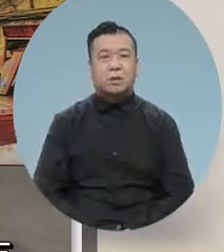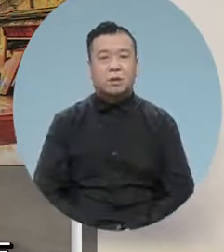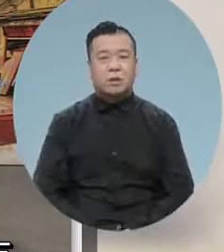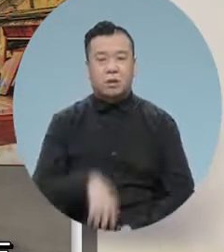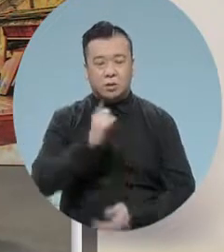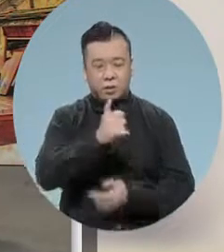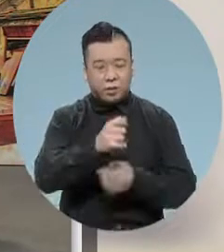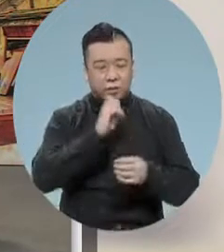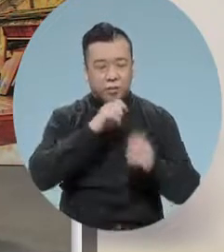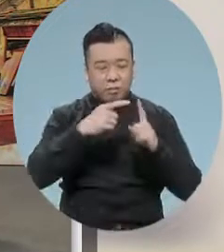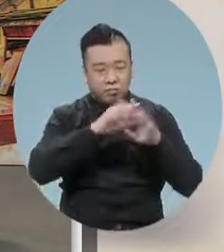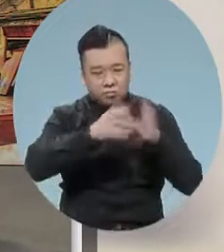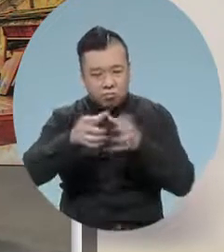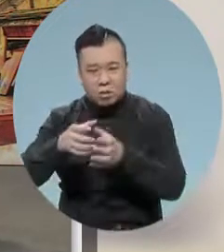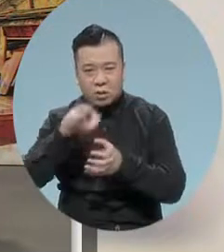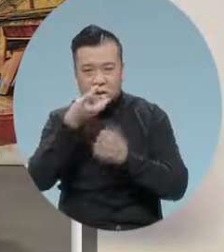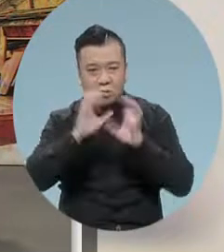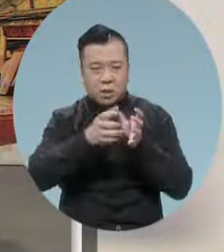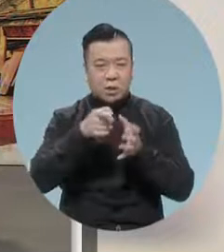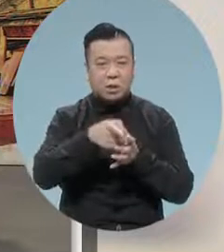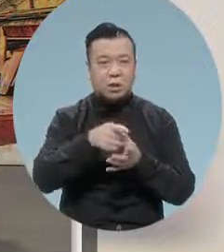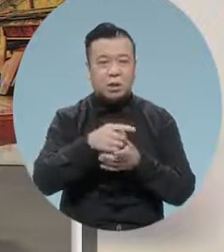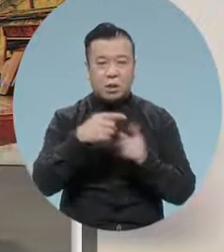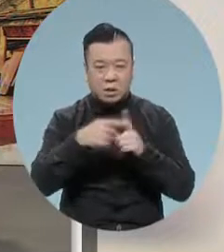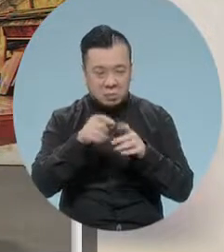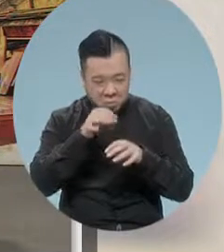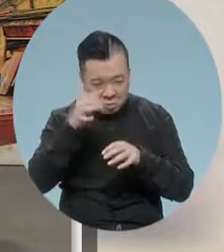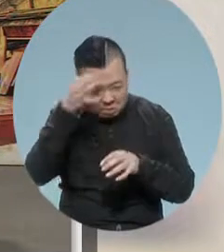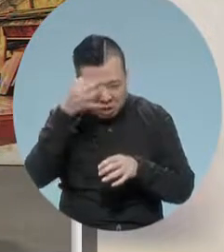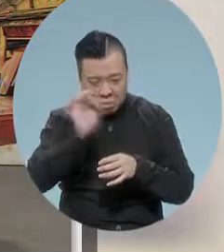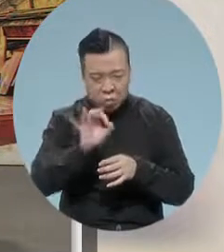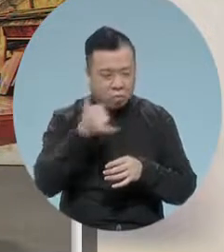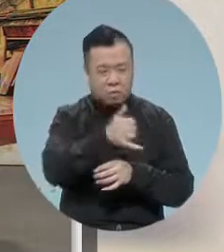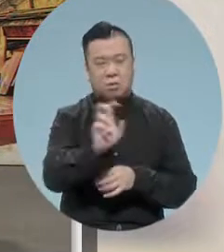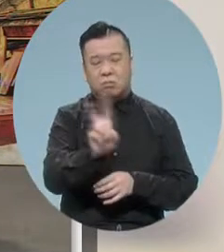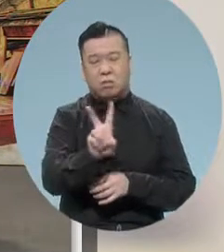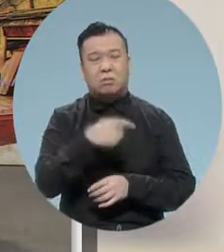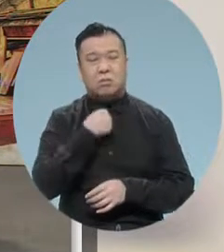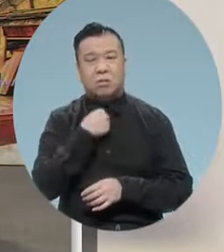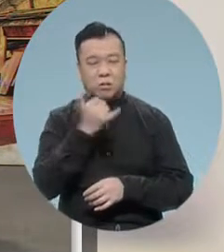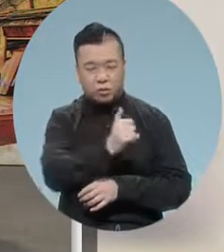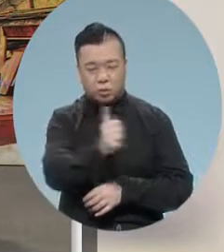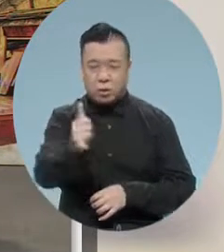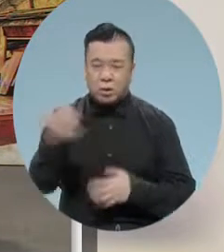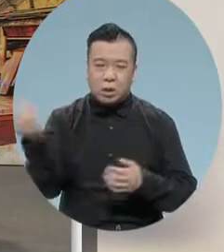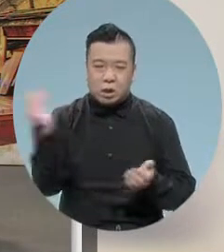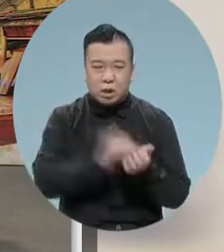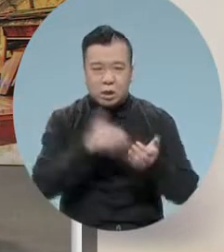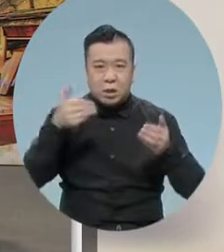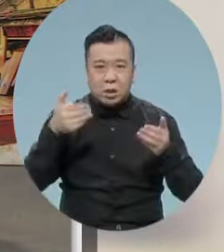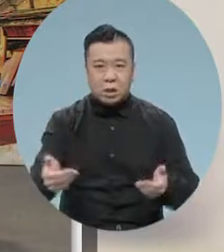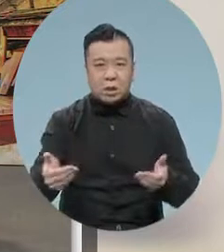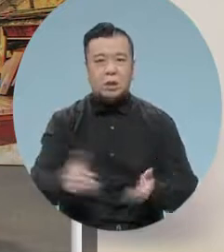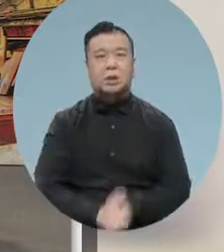到回族各方面，全部都是少數民族地區，不窮不去，不偏僻不去。但是這個過程裏面，直到今時今日為